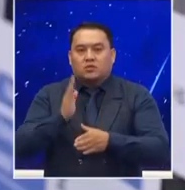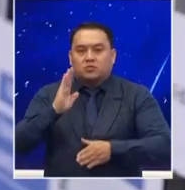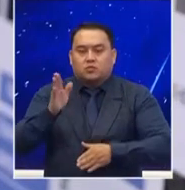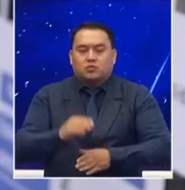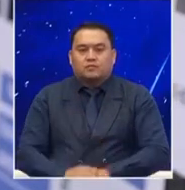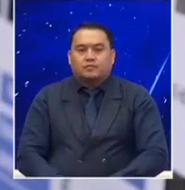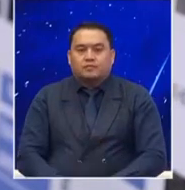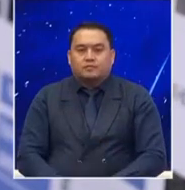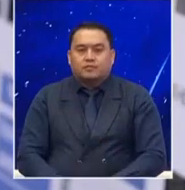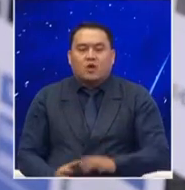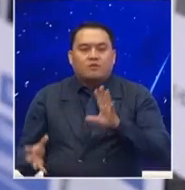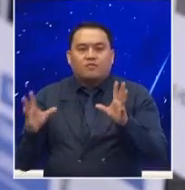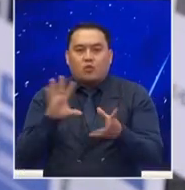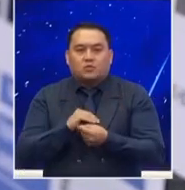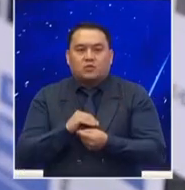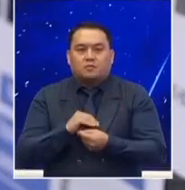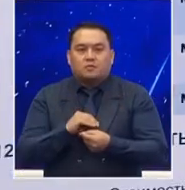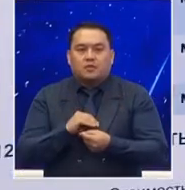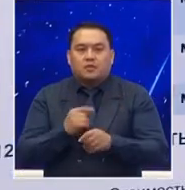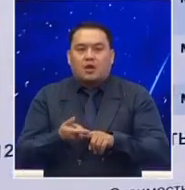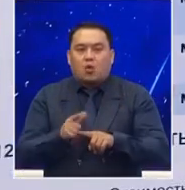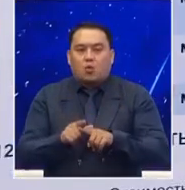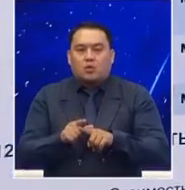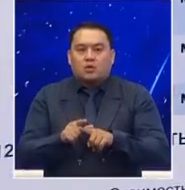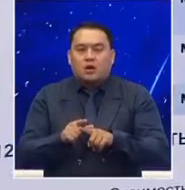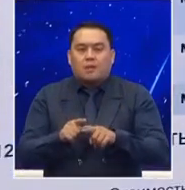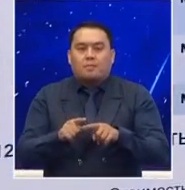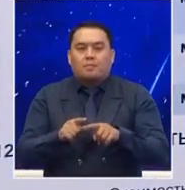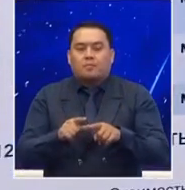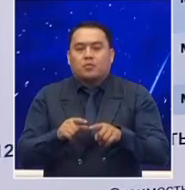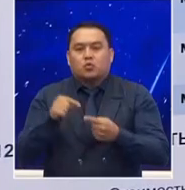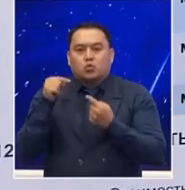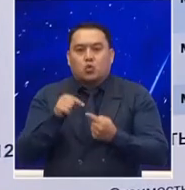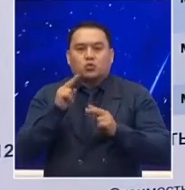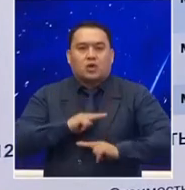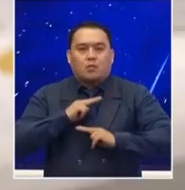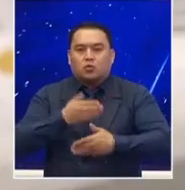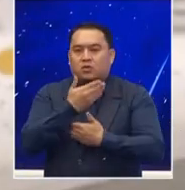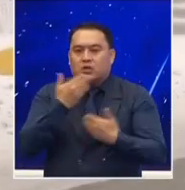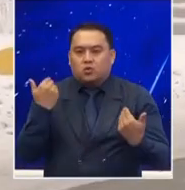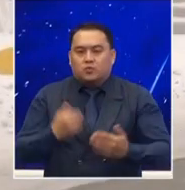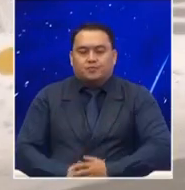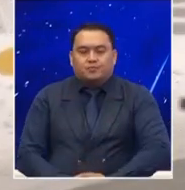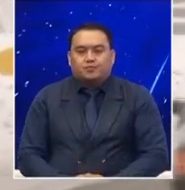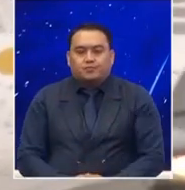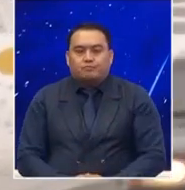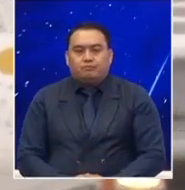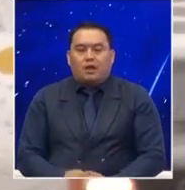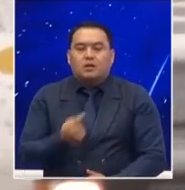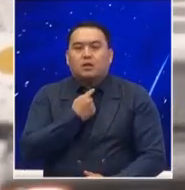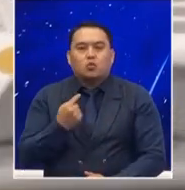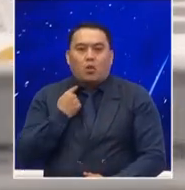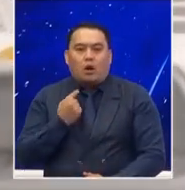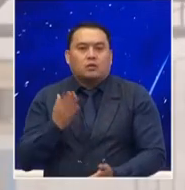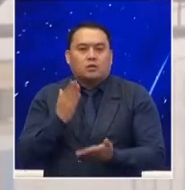кіргізем. В общем, такой логической, аналитической, четкой работы нету. Тем не менее, у областного центра